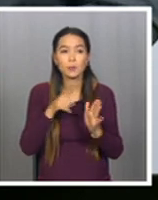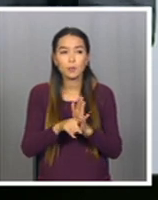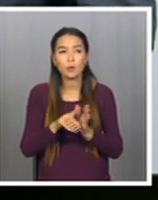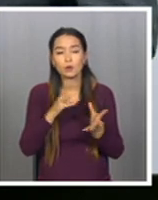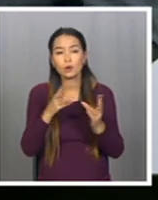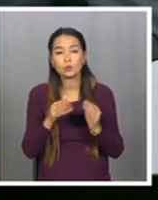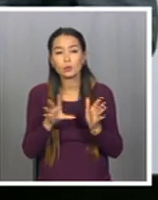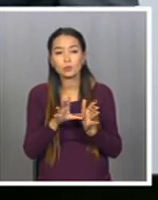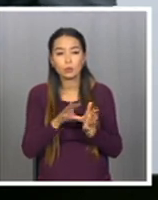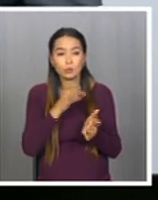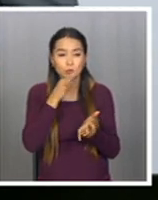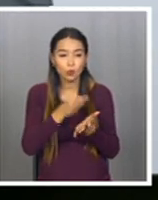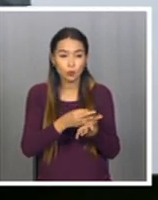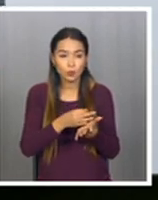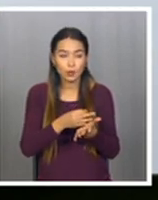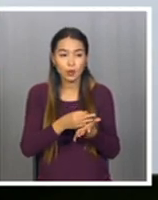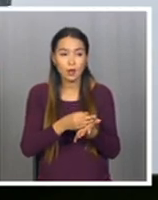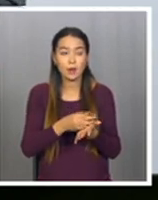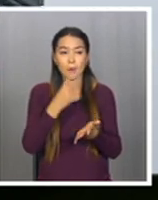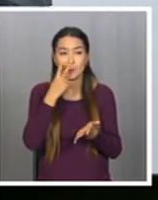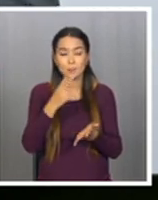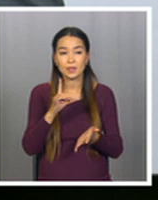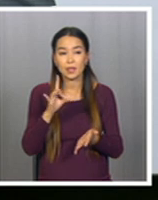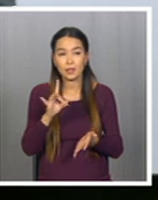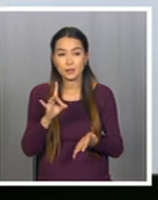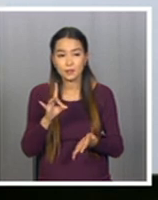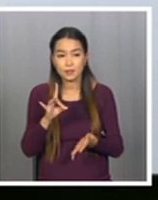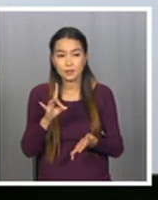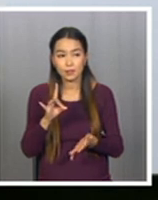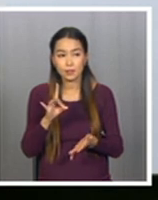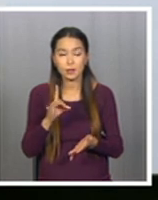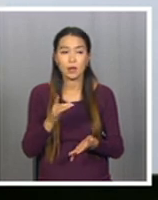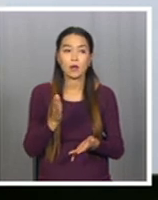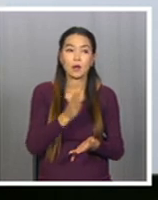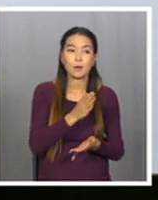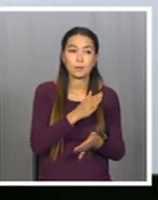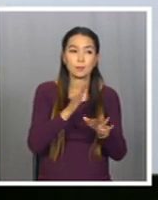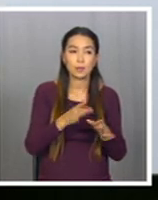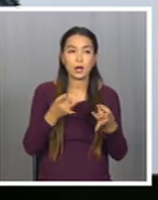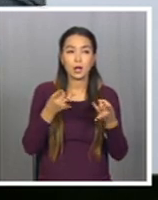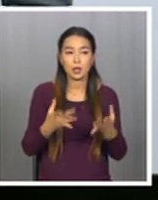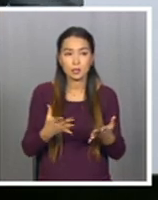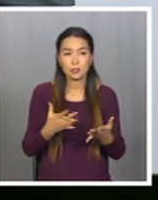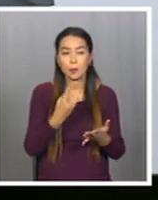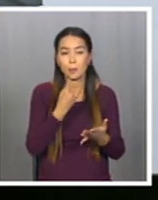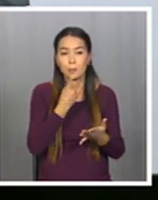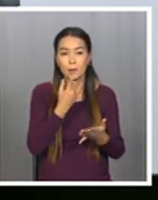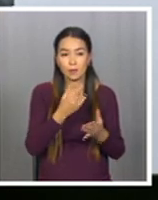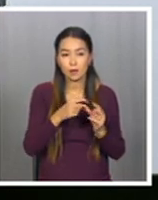көрек. Яғни міне резисторымыз нарықта қарапайым батареяны алсақ